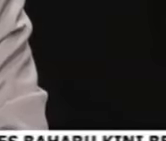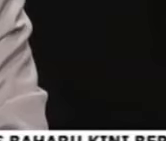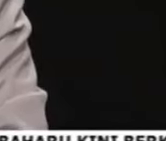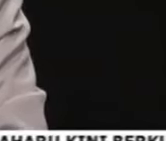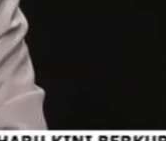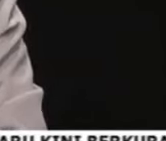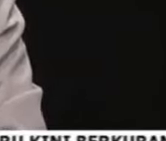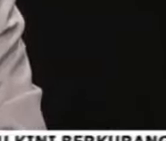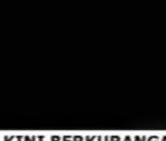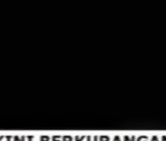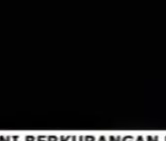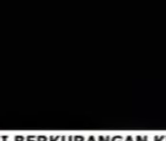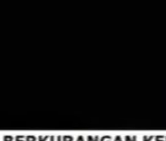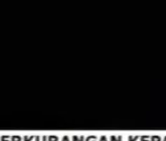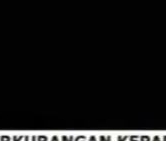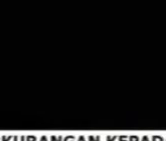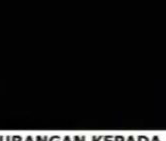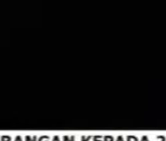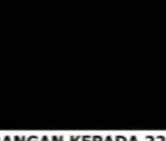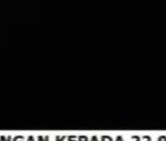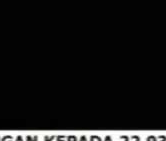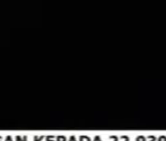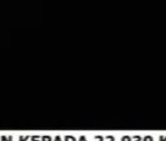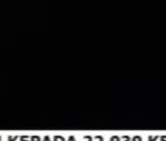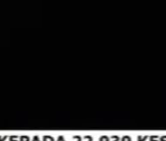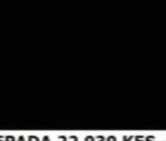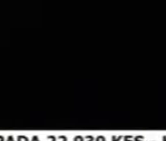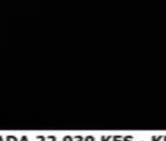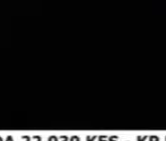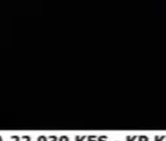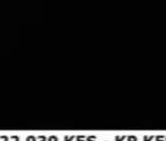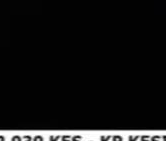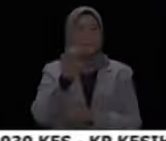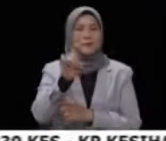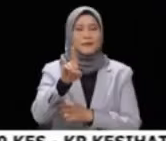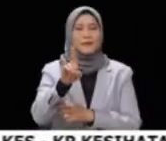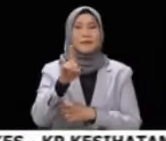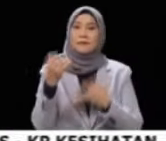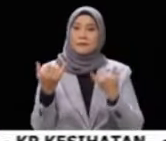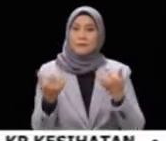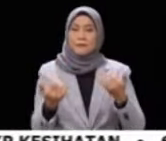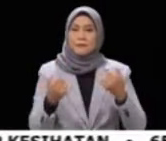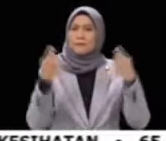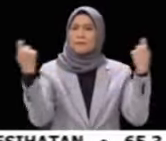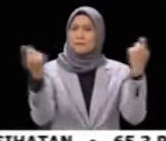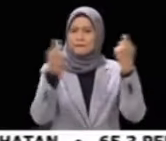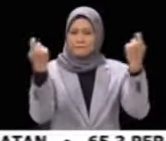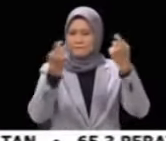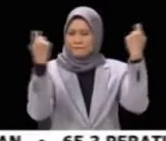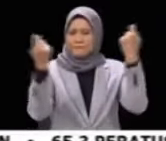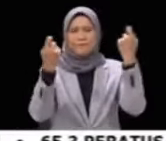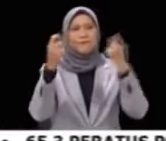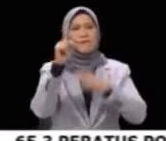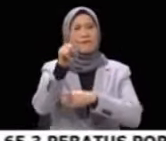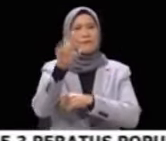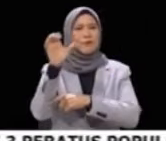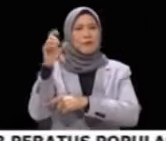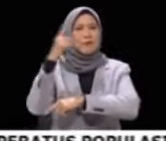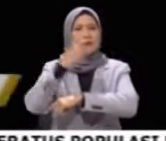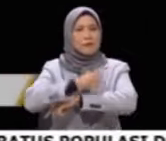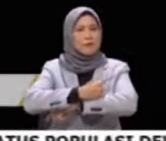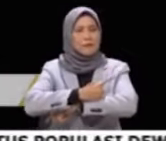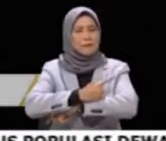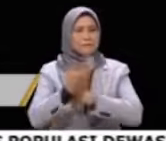lagi. Ya. Honor dia dengan Tuan Syed ini. Alhamdulillah. Kita mulakan dengan prestasi dalam konteks sambutan agenda 100 hari bagi KPI